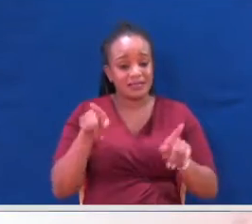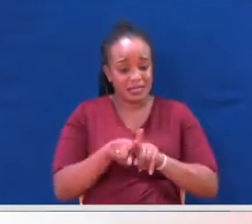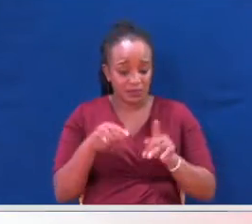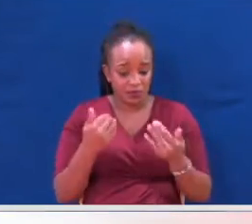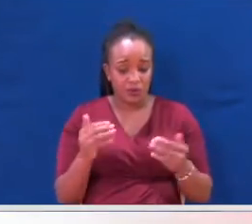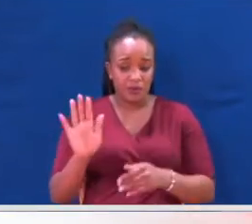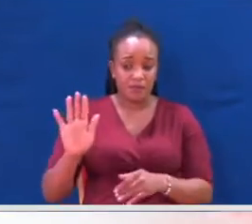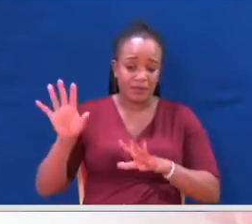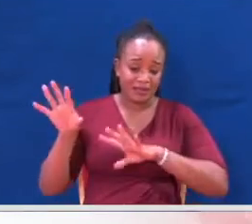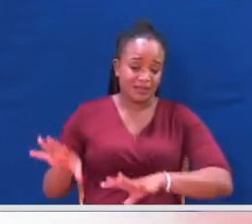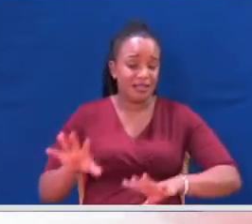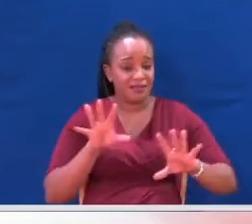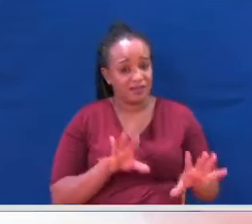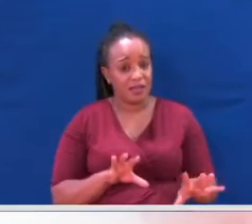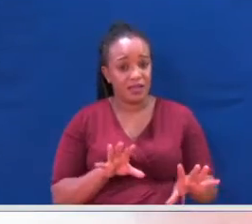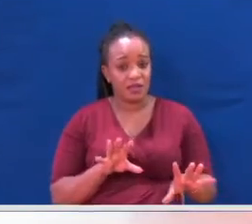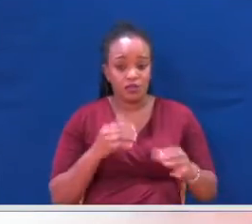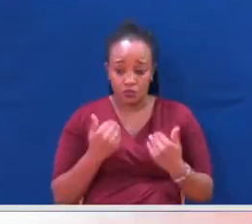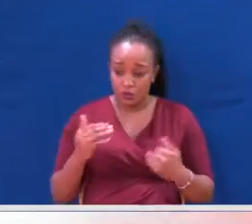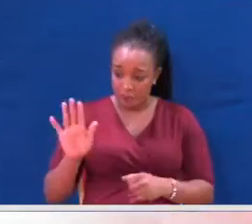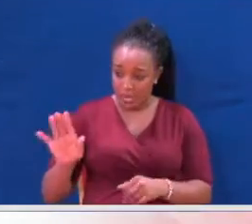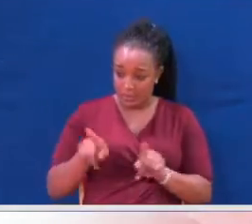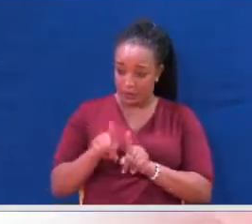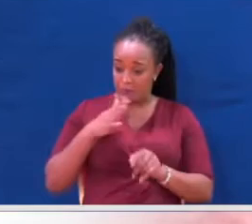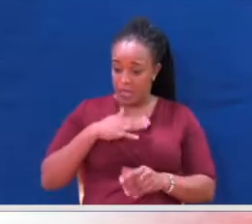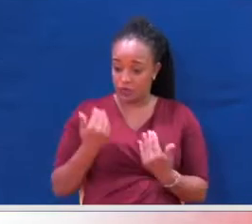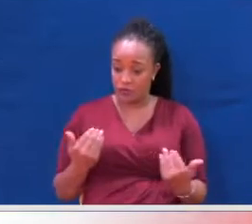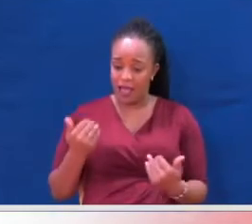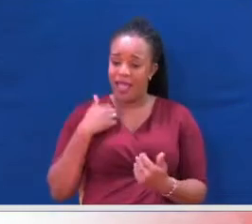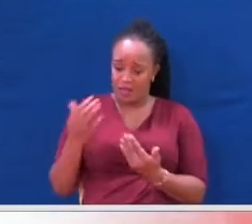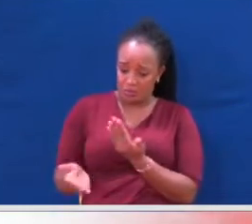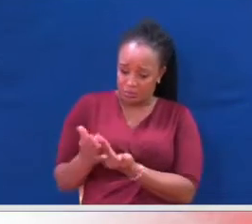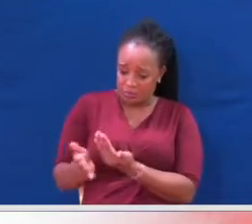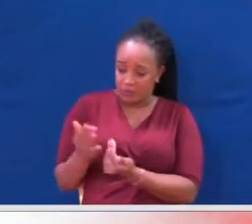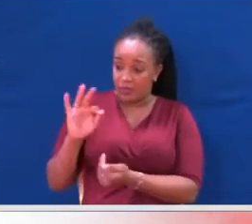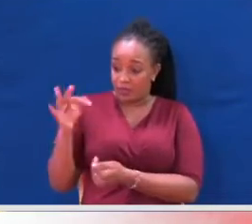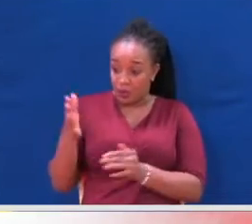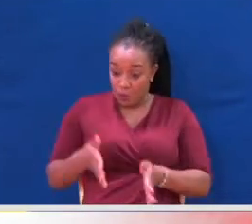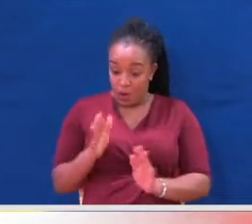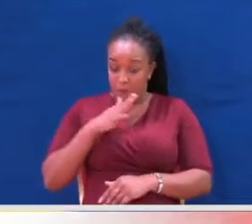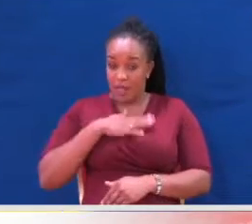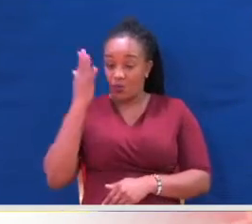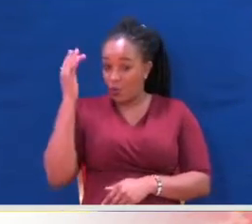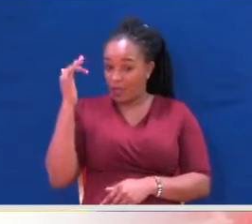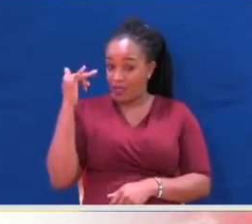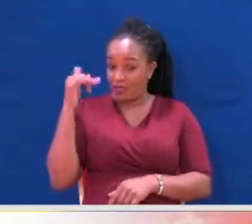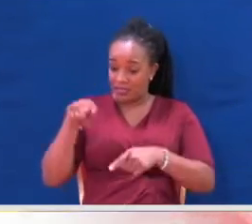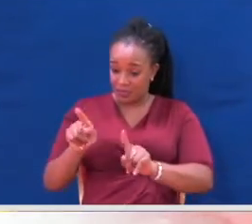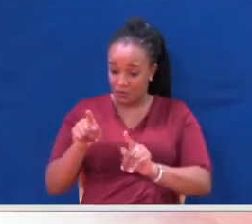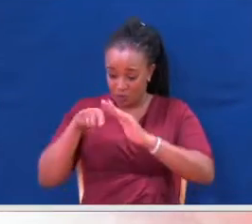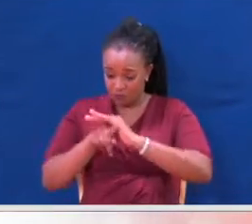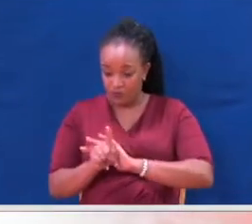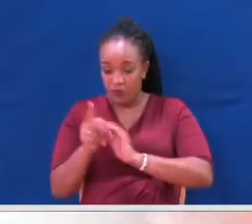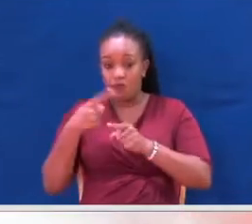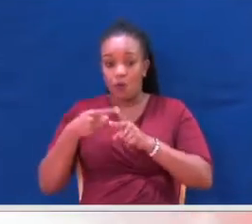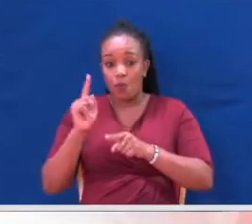wake pamoja na wangu. Ilibidi hata ni comfort mtoto wangu third born, juu, alikuwa naenda boarding school form